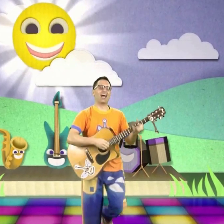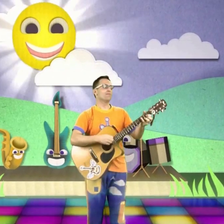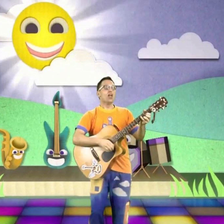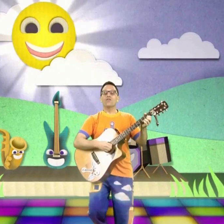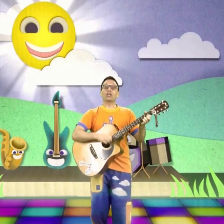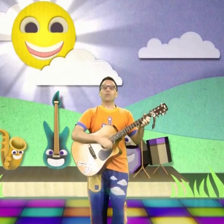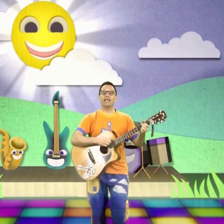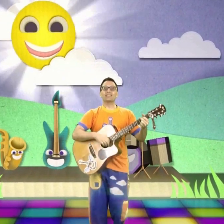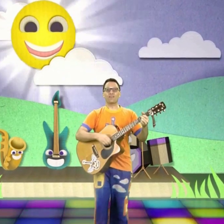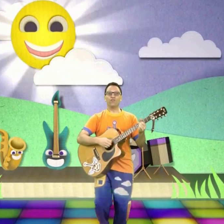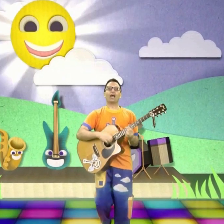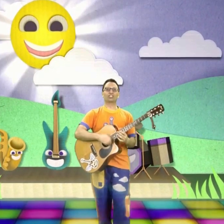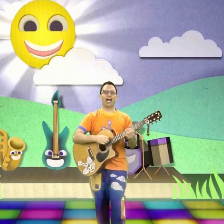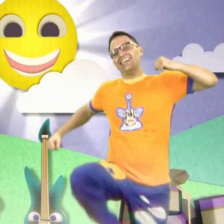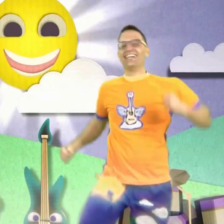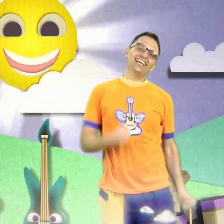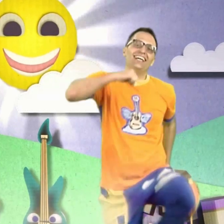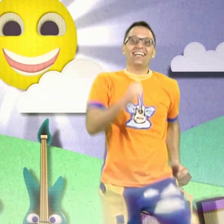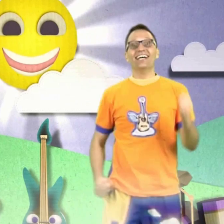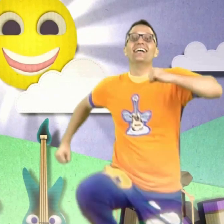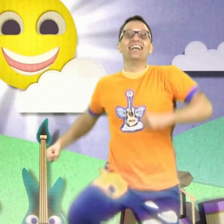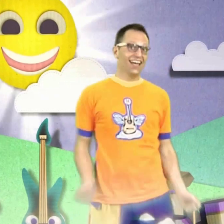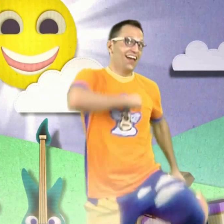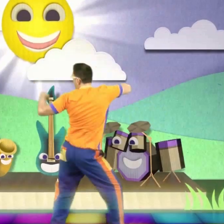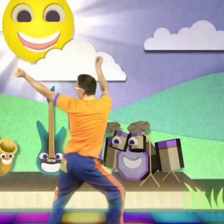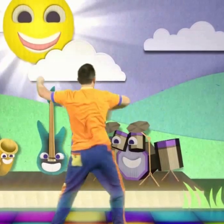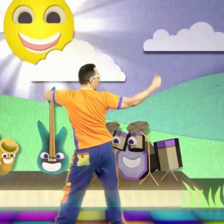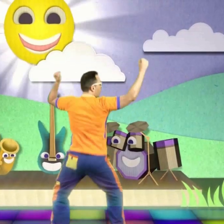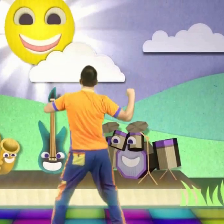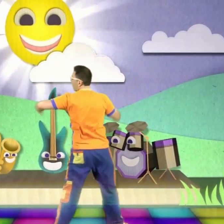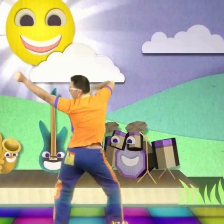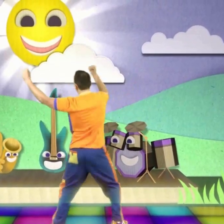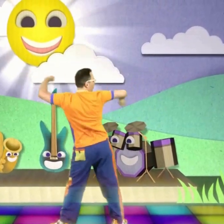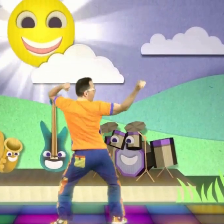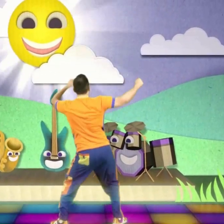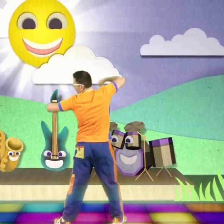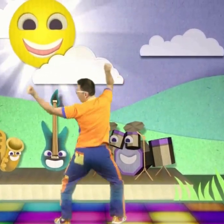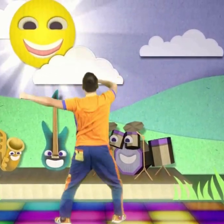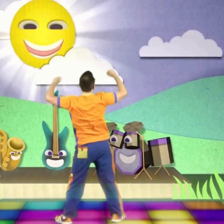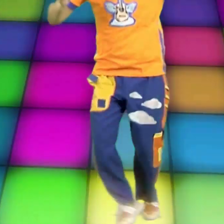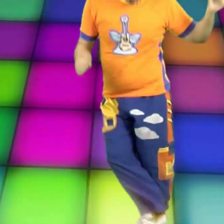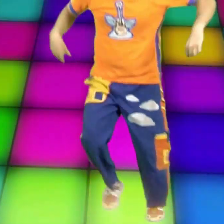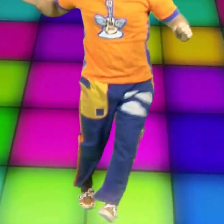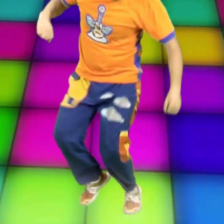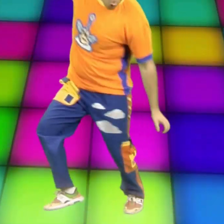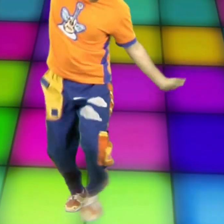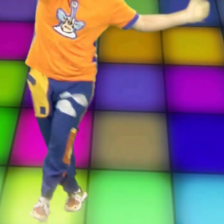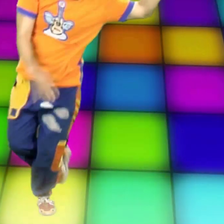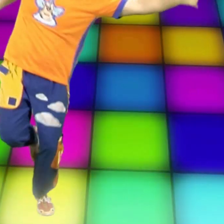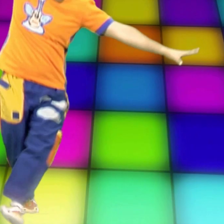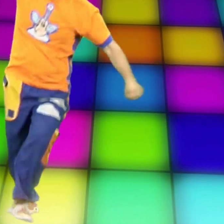צ'ה צ'ה, ובתנור מיד נשים פוקצ'ה, היה מדהים לרקוד איתכם בכיף, ולסיום נרקוד גם סטפס, כן.